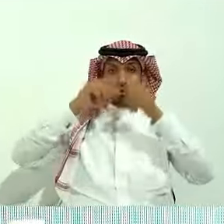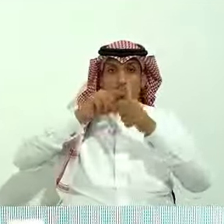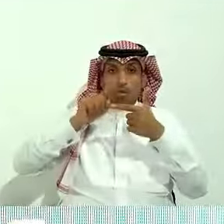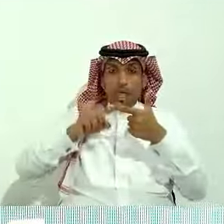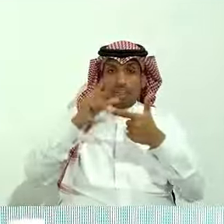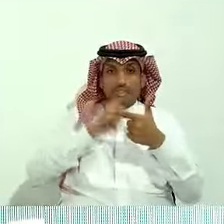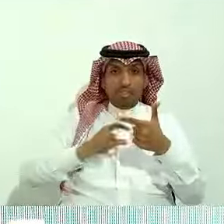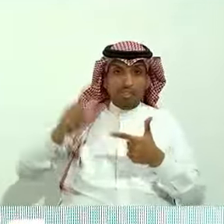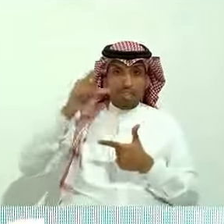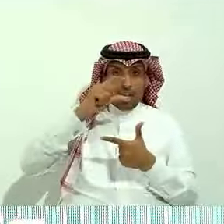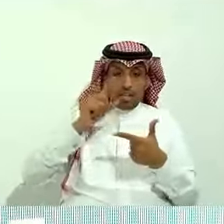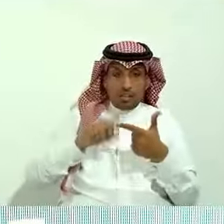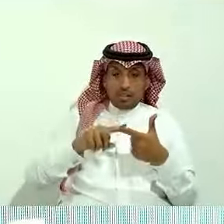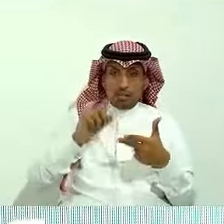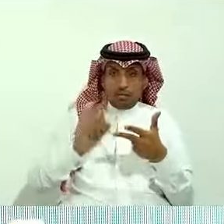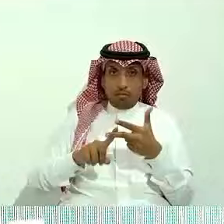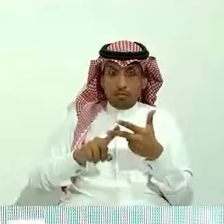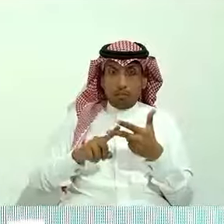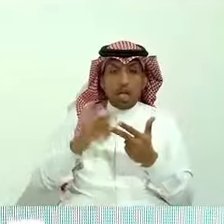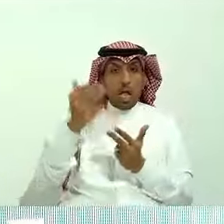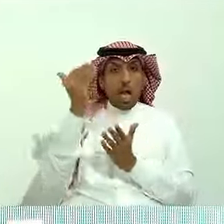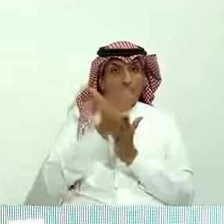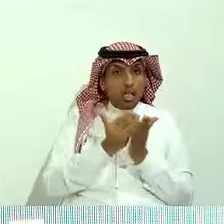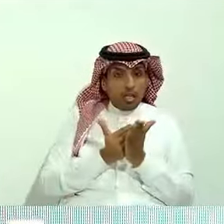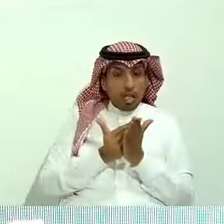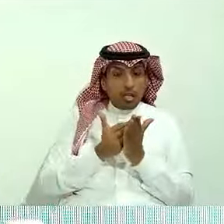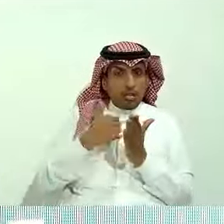بالدين، بالمستوى الاقتصادي،